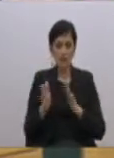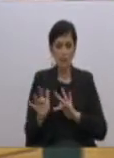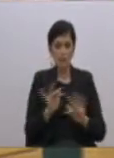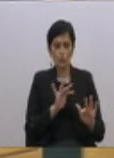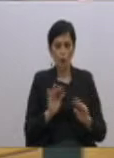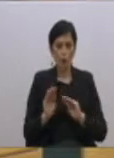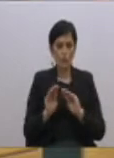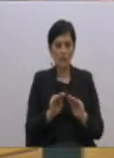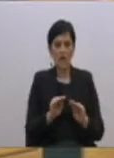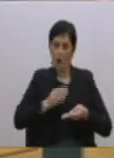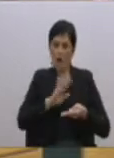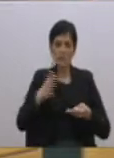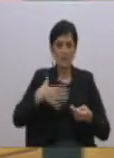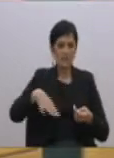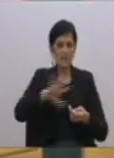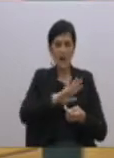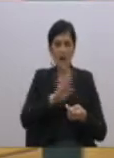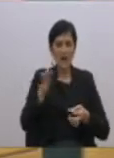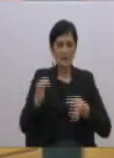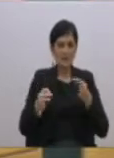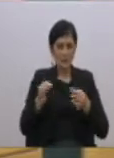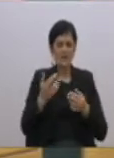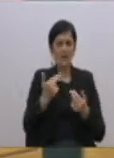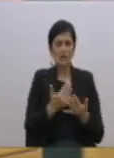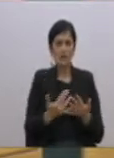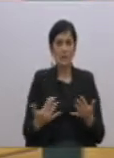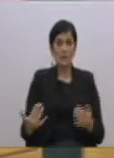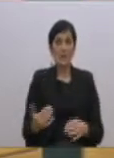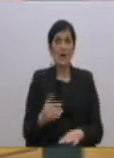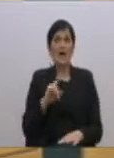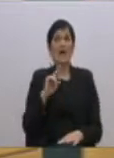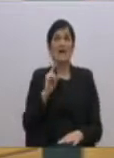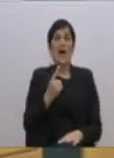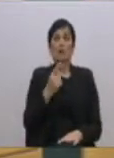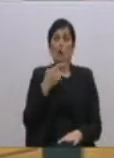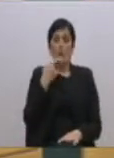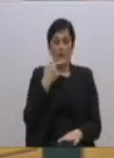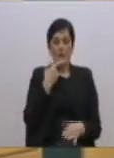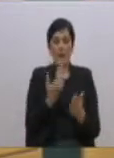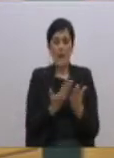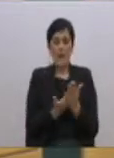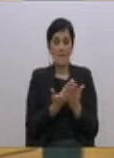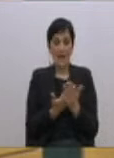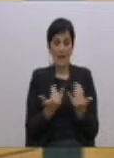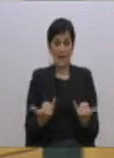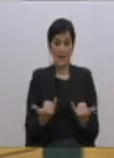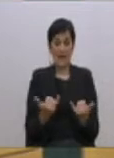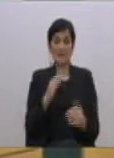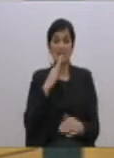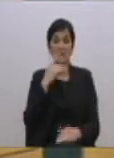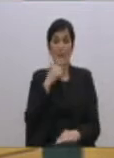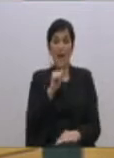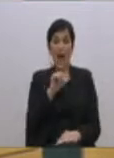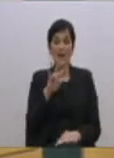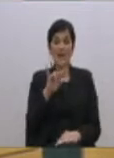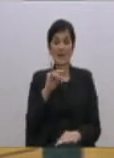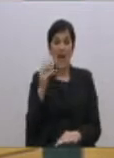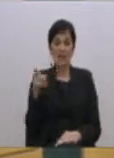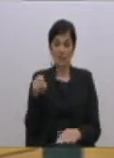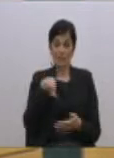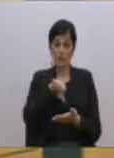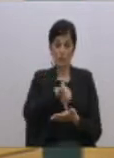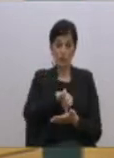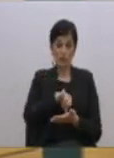არის არასწორი. ეს არაფერს კარგს არ სამართლოსთვის და ასე შემდეგ. რატომ ამბობ ამას? აი მაგალითად დღეს, როდესაც ქალბატონი ანა ნაცვლიშვილი გამოდიოდა